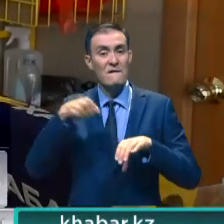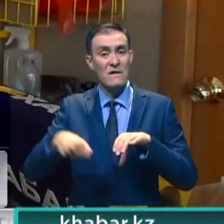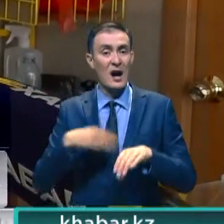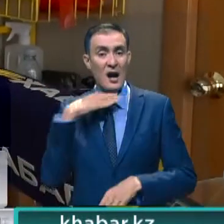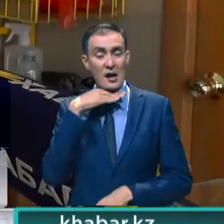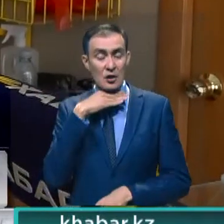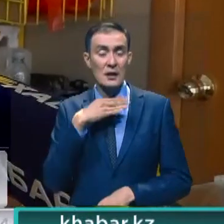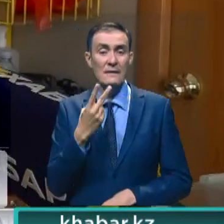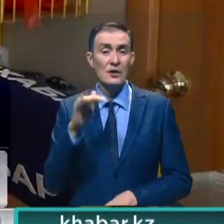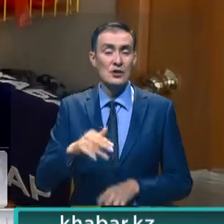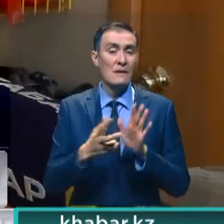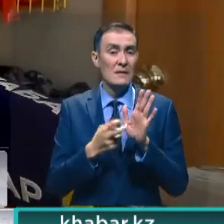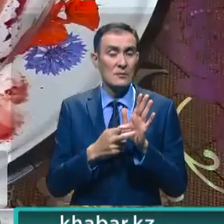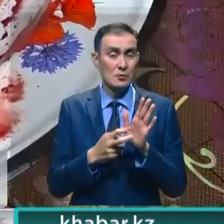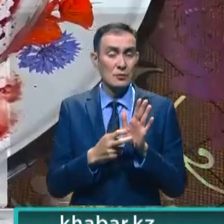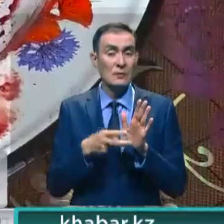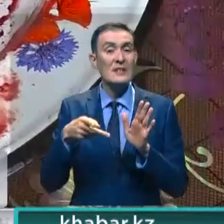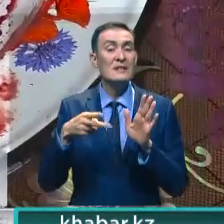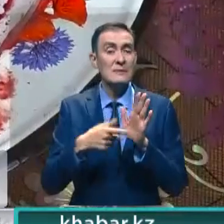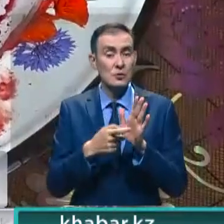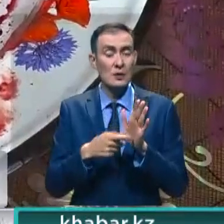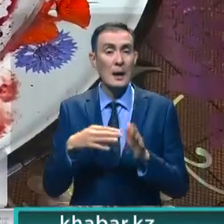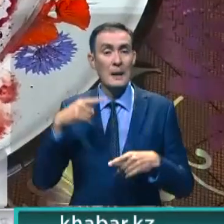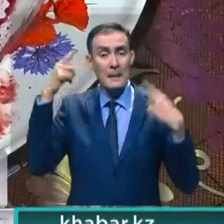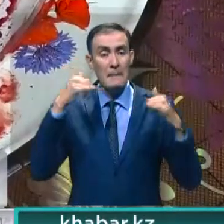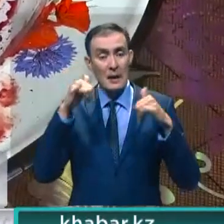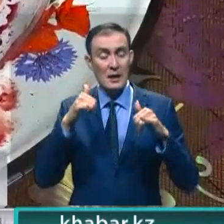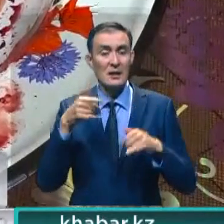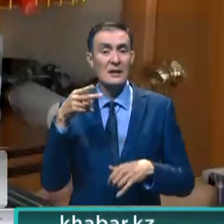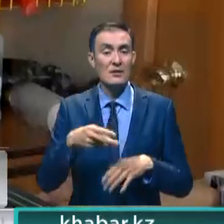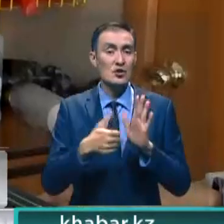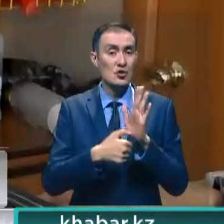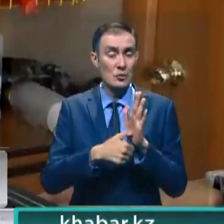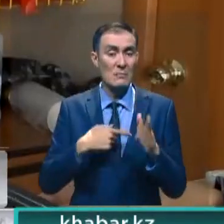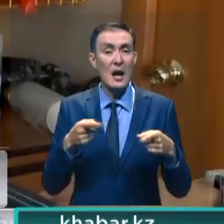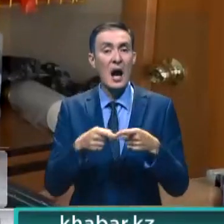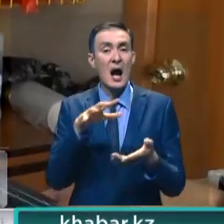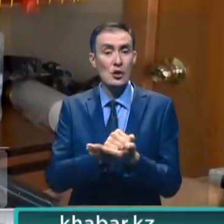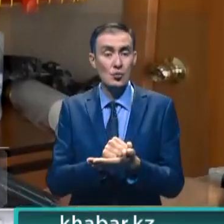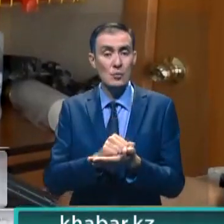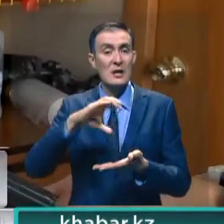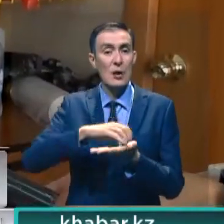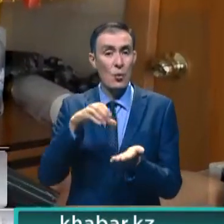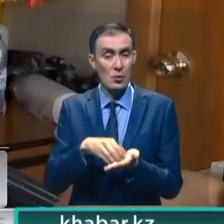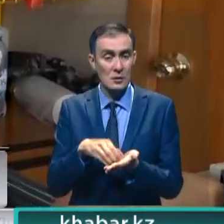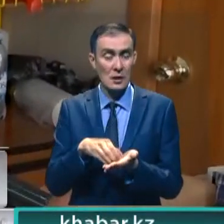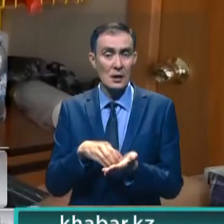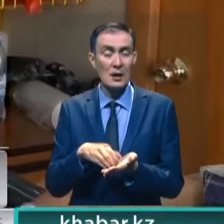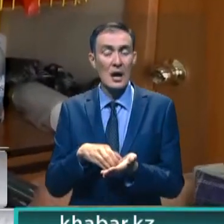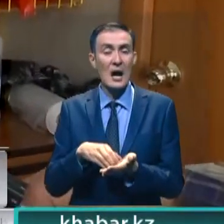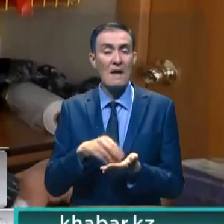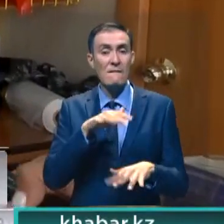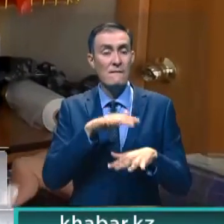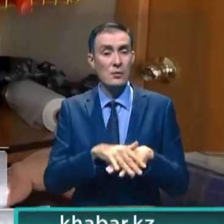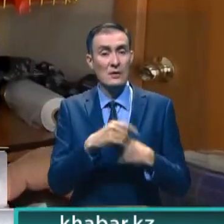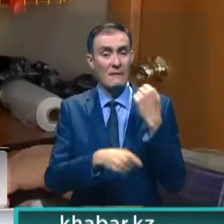по 2800, по 2700. Баранины 2600. Мы арендуем этот киоск, стабфонд товары